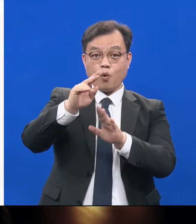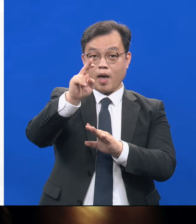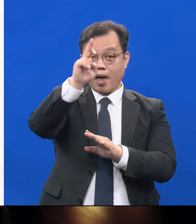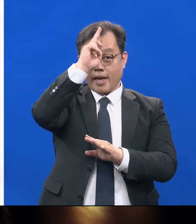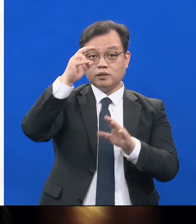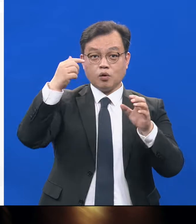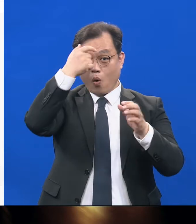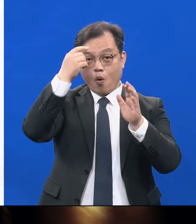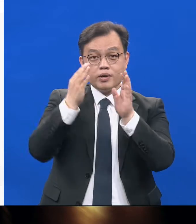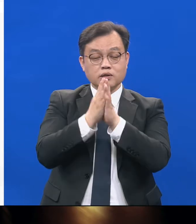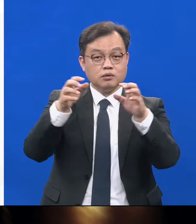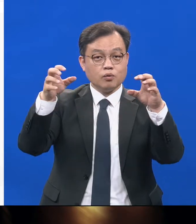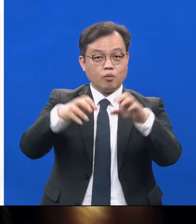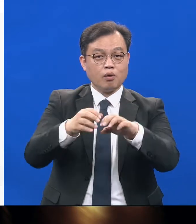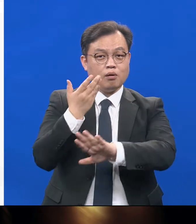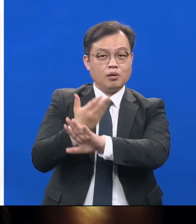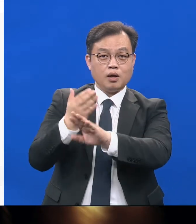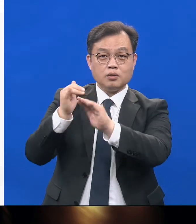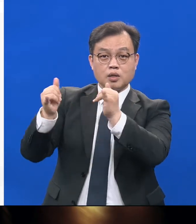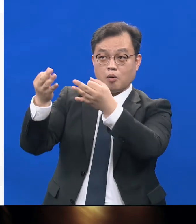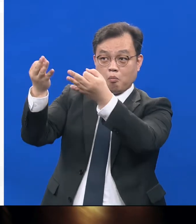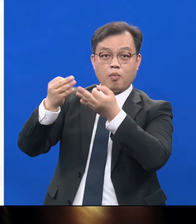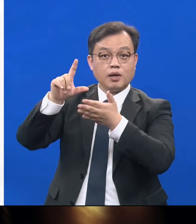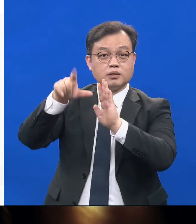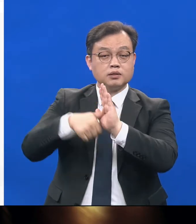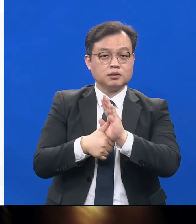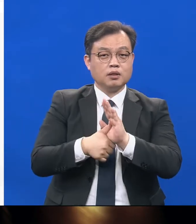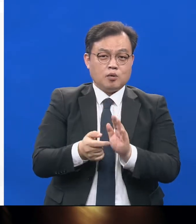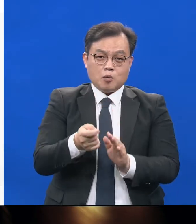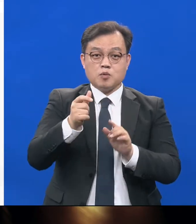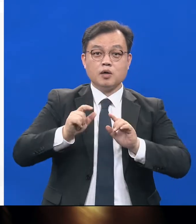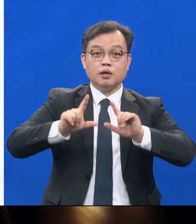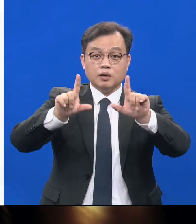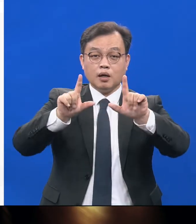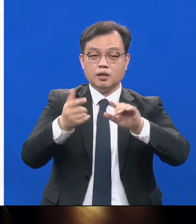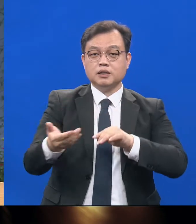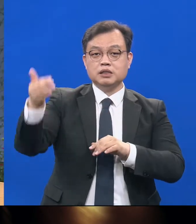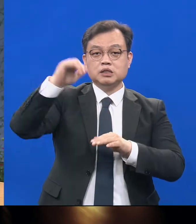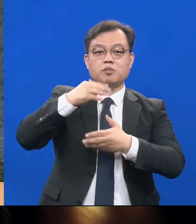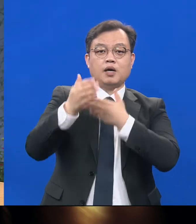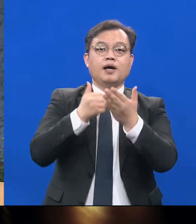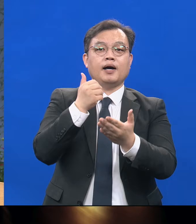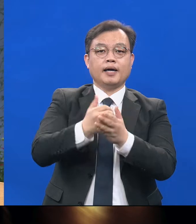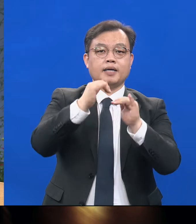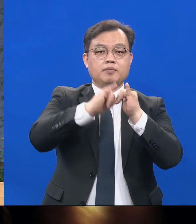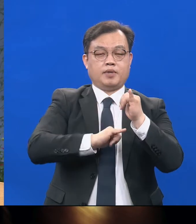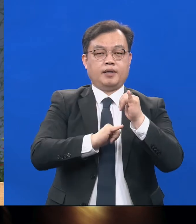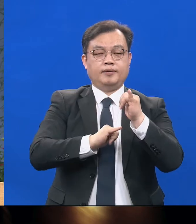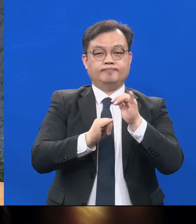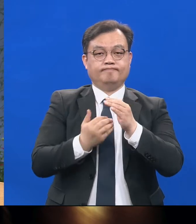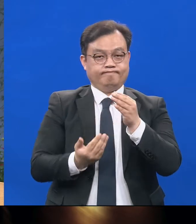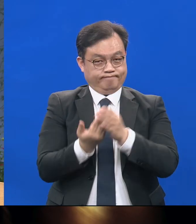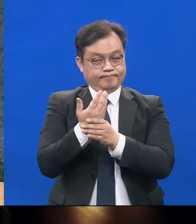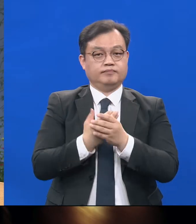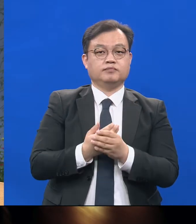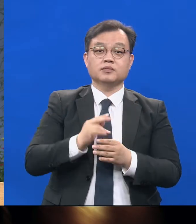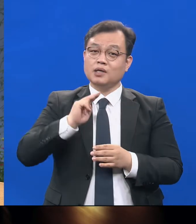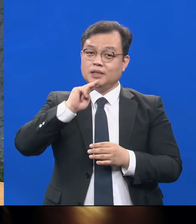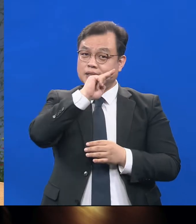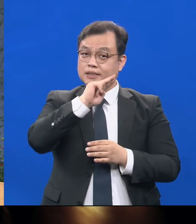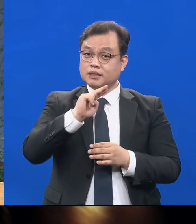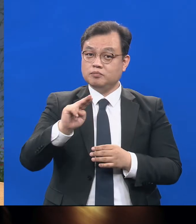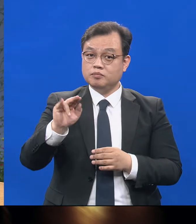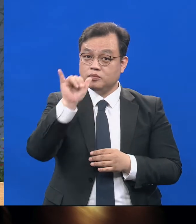할지 모르지만 이것이 하나님 나라 역사를 일으켜 주시는 줄로 믿습니다. 이거예요. 의심이 있을 수